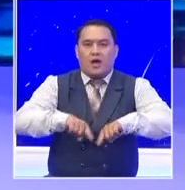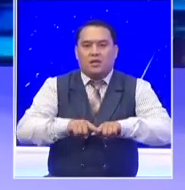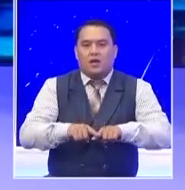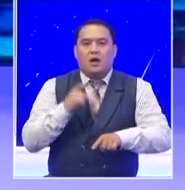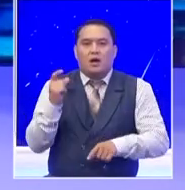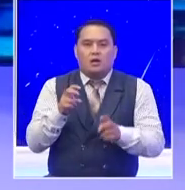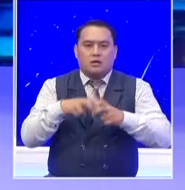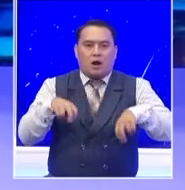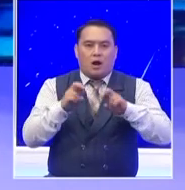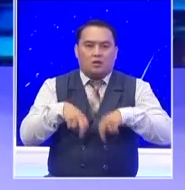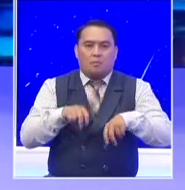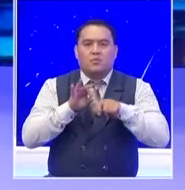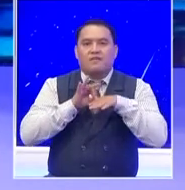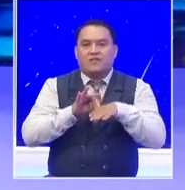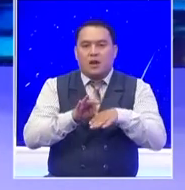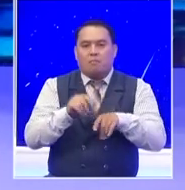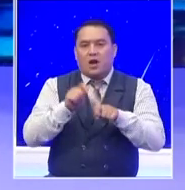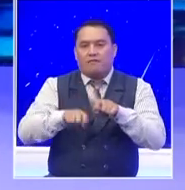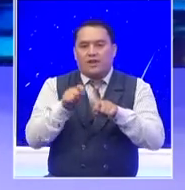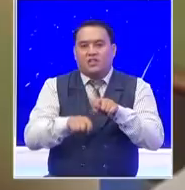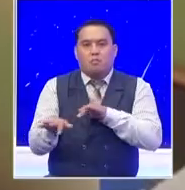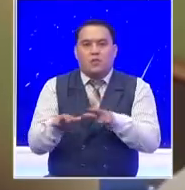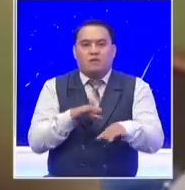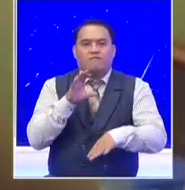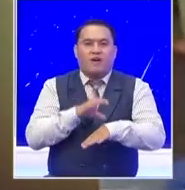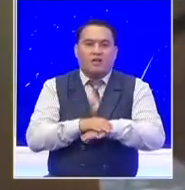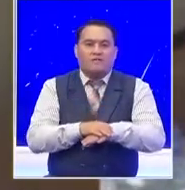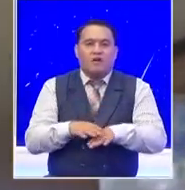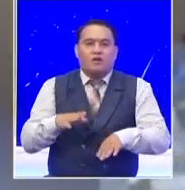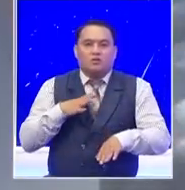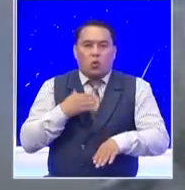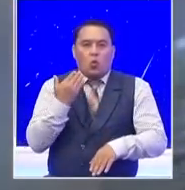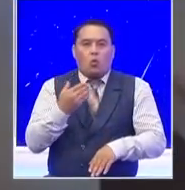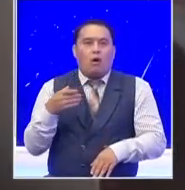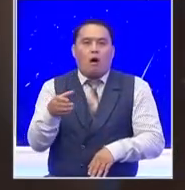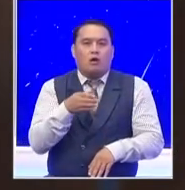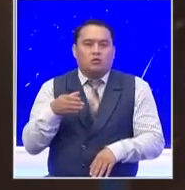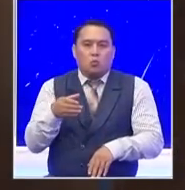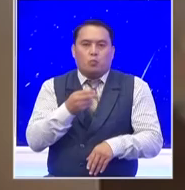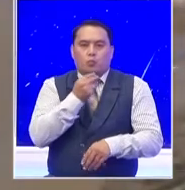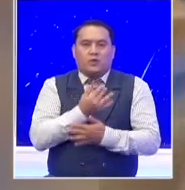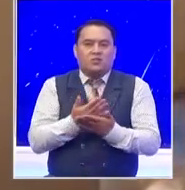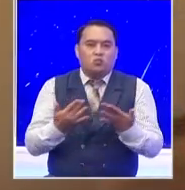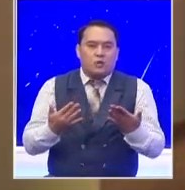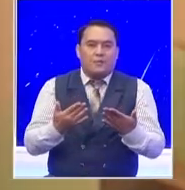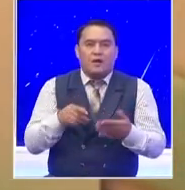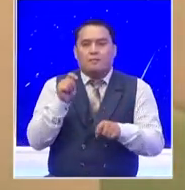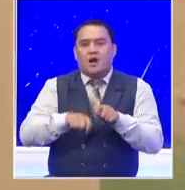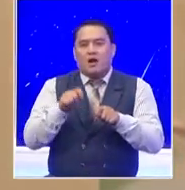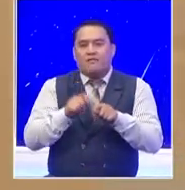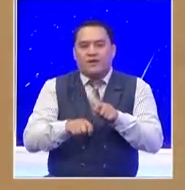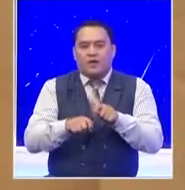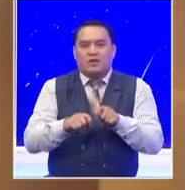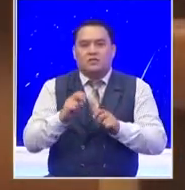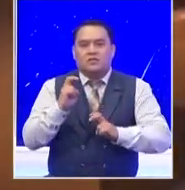Департаментом экономических расследований проведены проверочные мероприятия по фактам реализации суррогатной алкогольной продукции. В ходе осмотра цеха